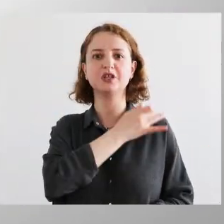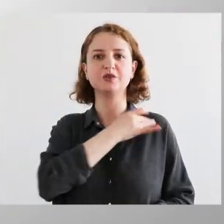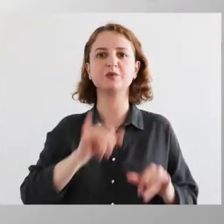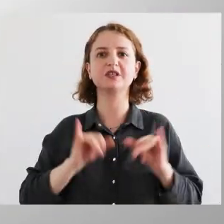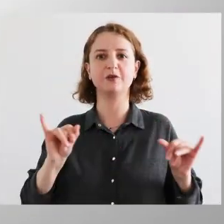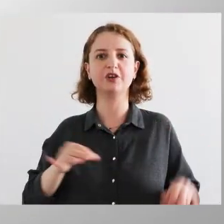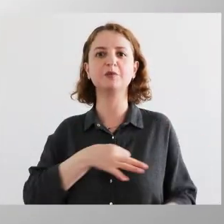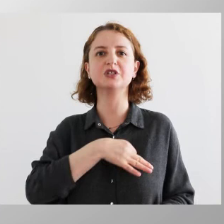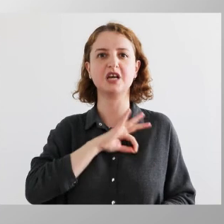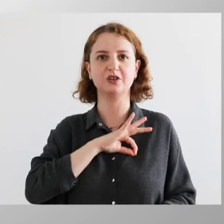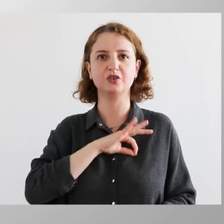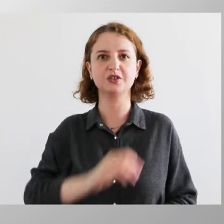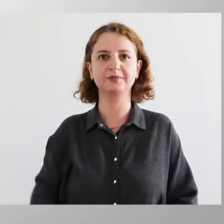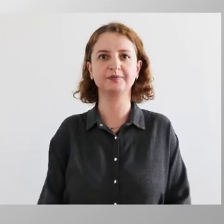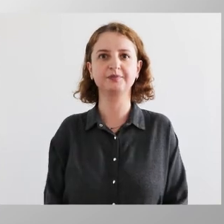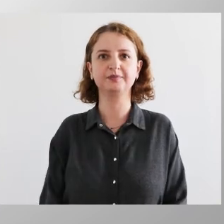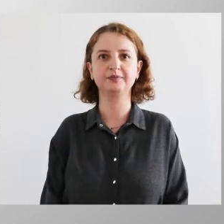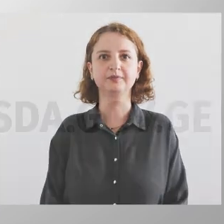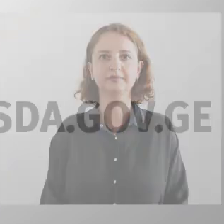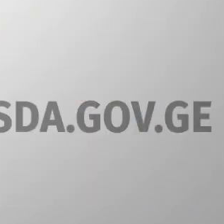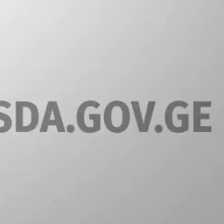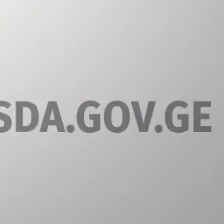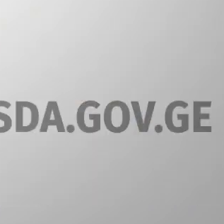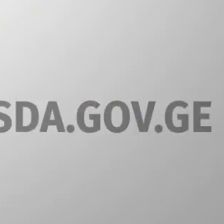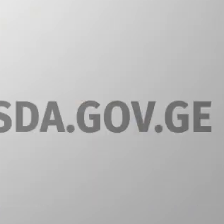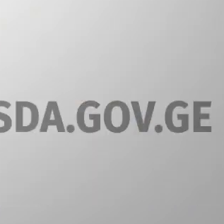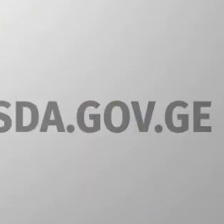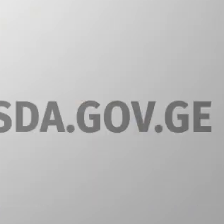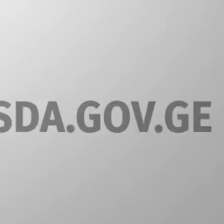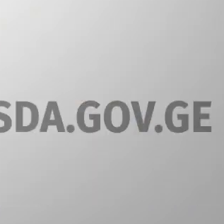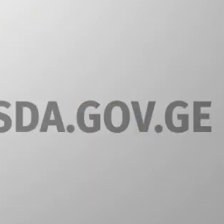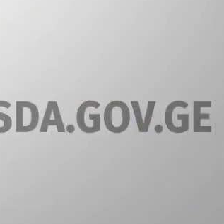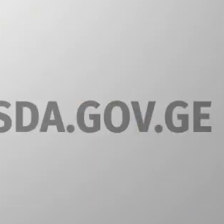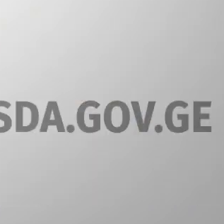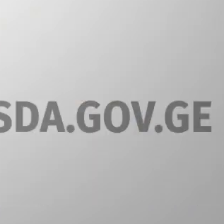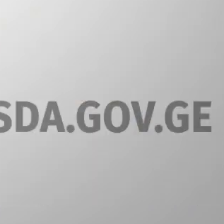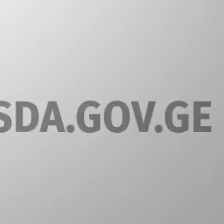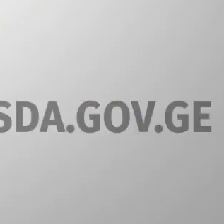მიმართე იუსტიციის სამინისტროს სახელმწიფო სერვისების განვითარების სააგენტოს.